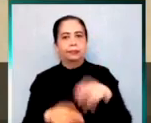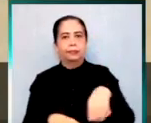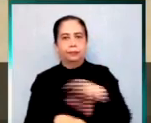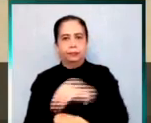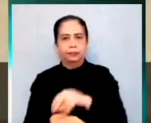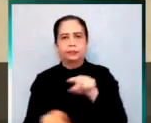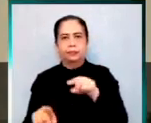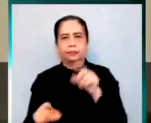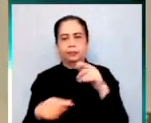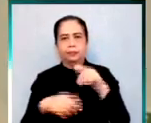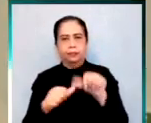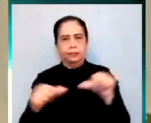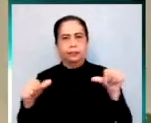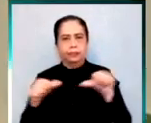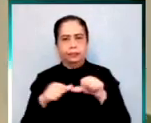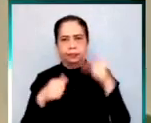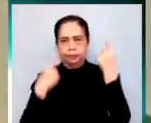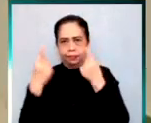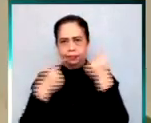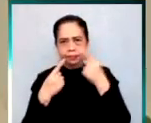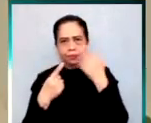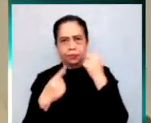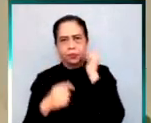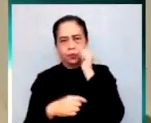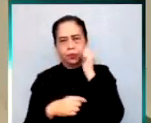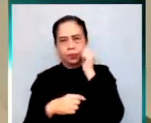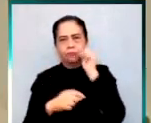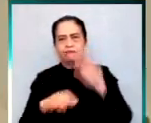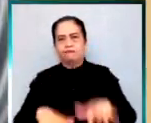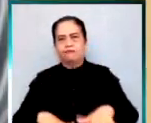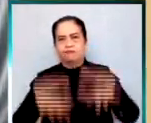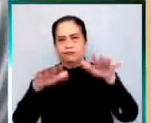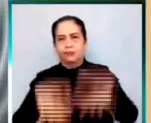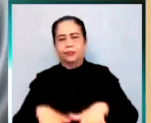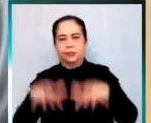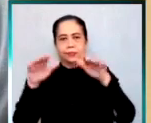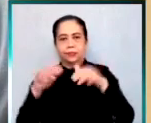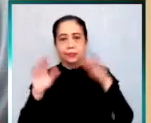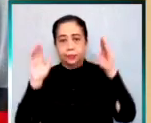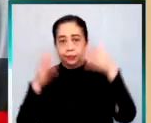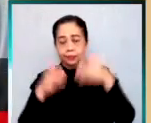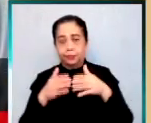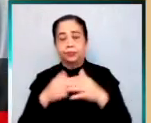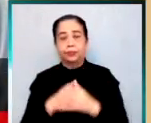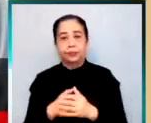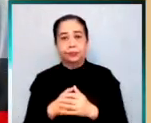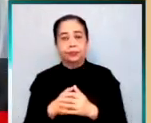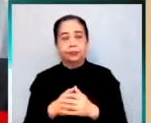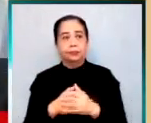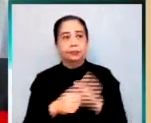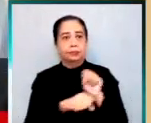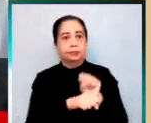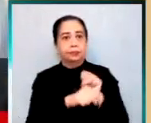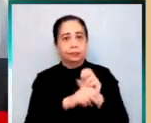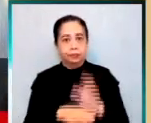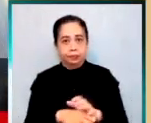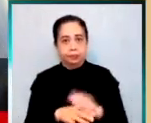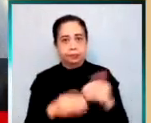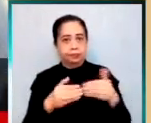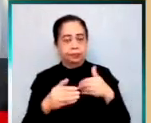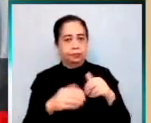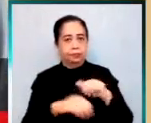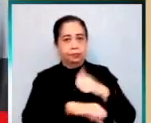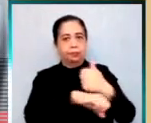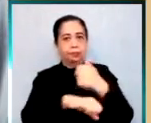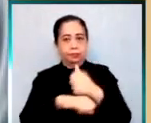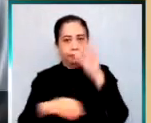na areas of concern dahil sa madaling bahain. Ang concentration ng personnel and pre-deployment ng mga assets natin